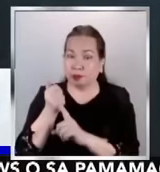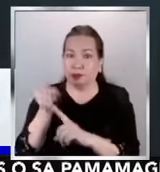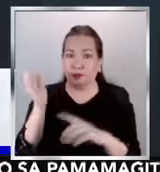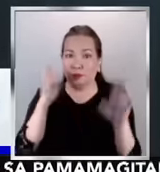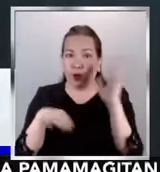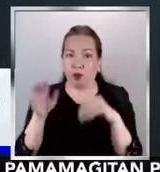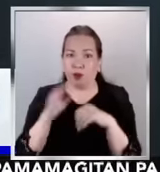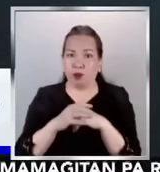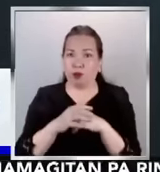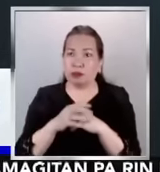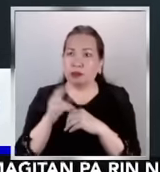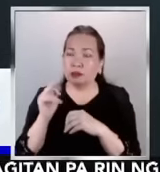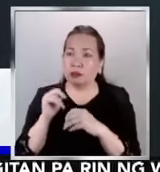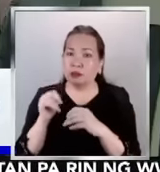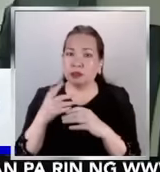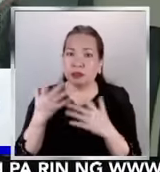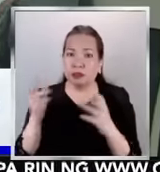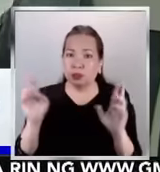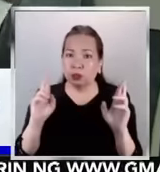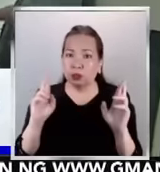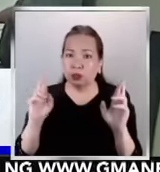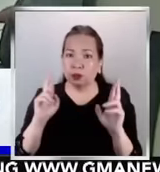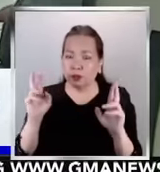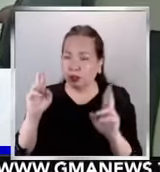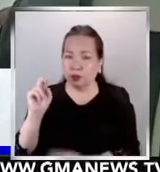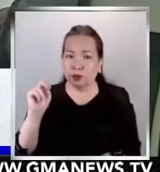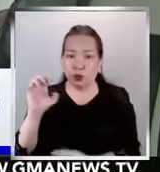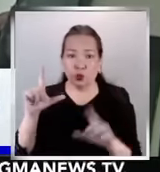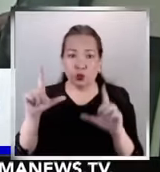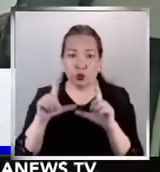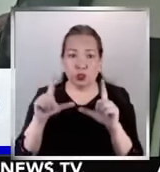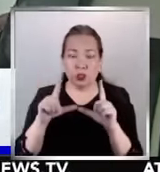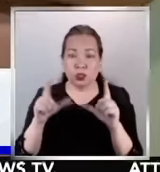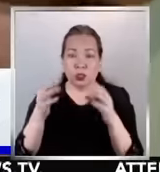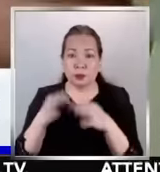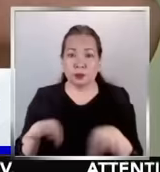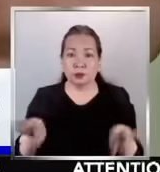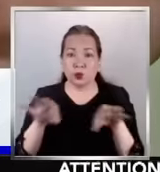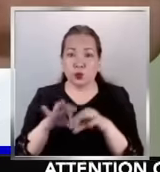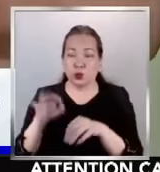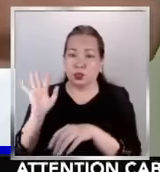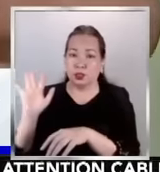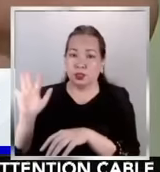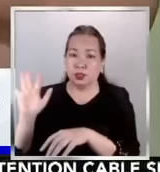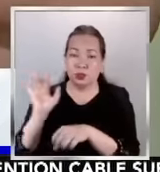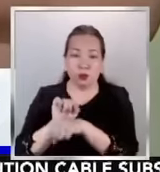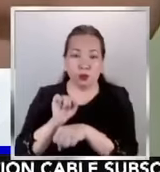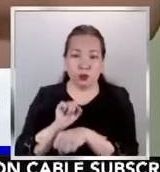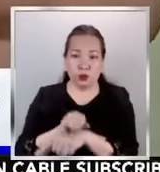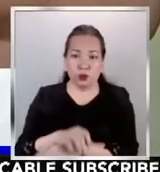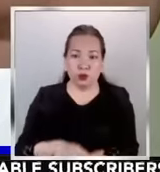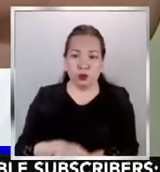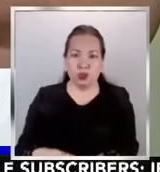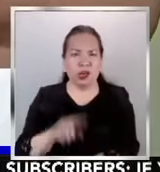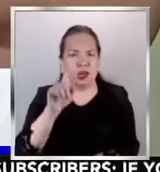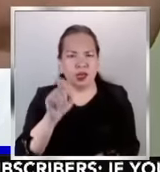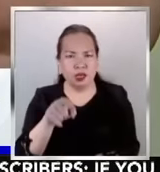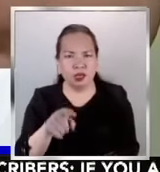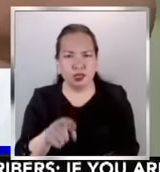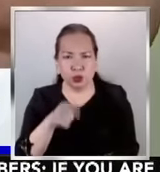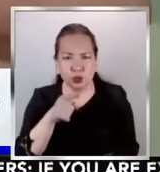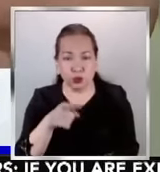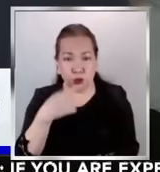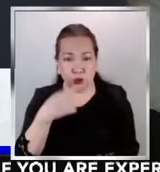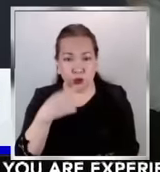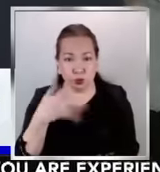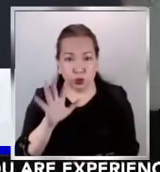kailangan na niyang mag-renew ng license na mahalaga raw para sa kanyang trabaho isa sa Tinanong sa kanya Ay kung nawala ba ang